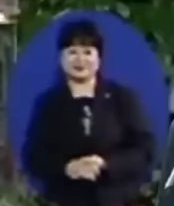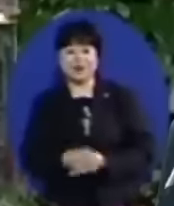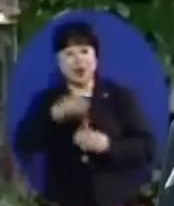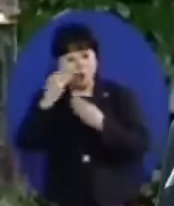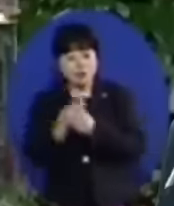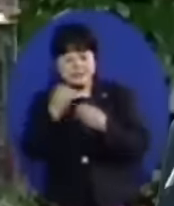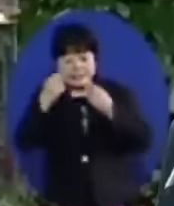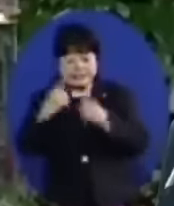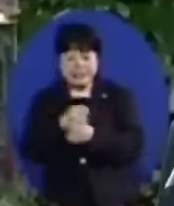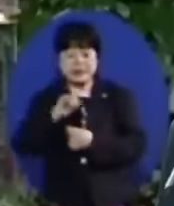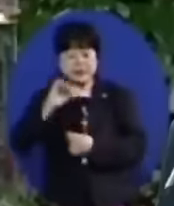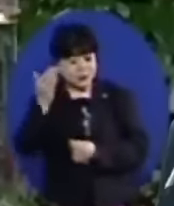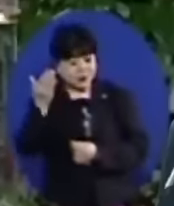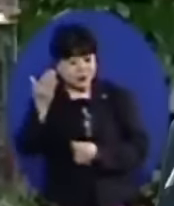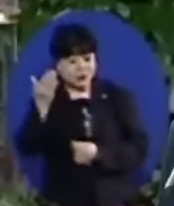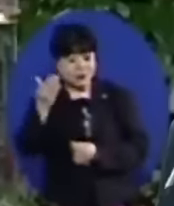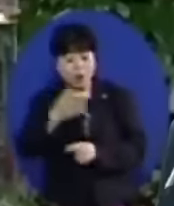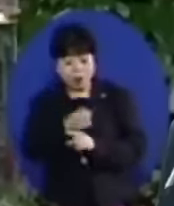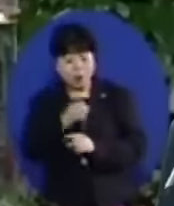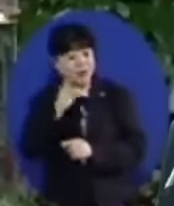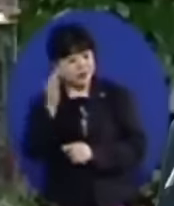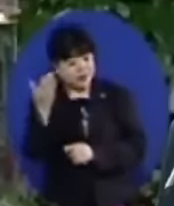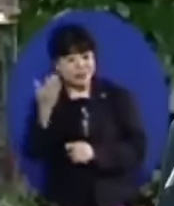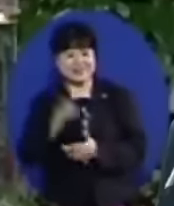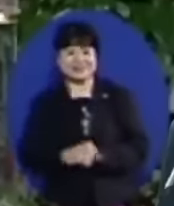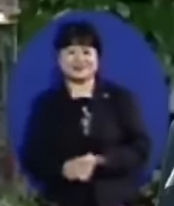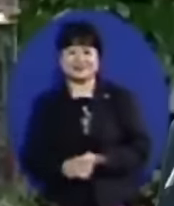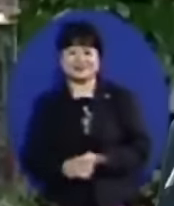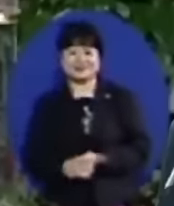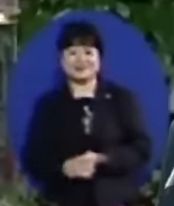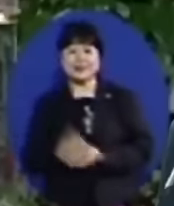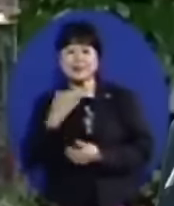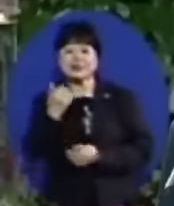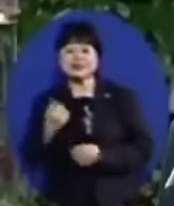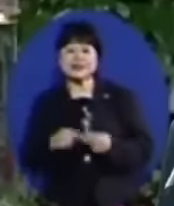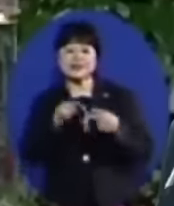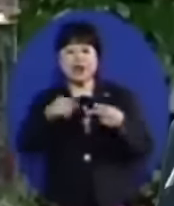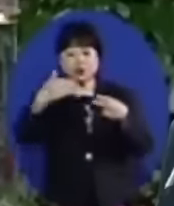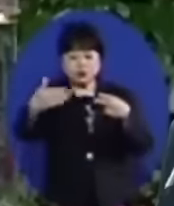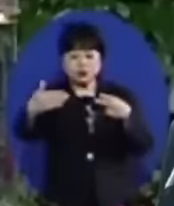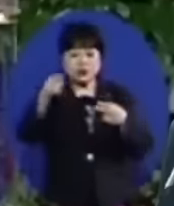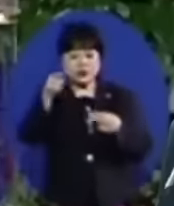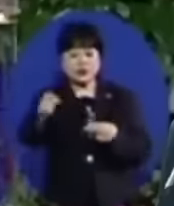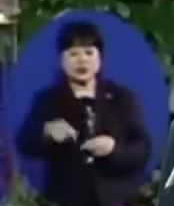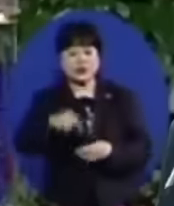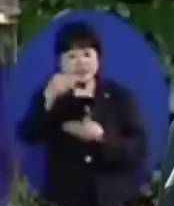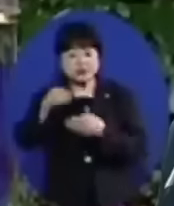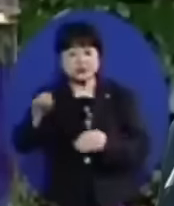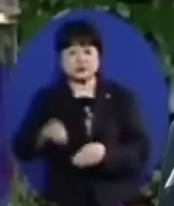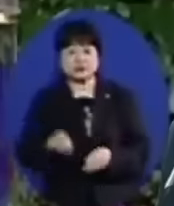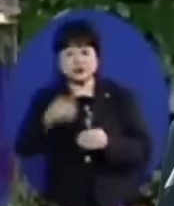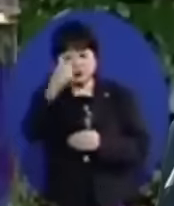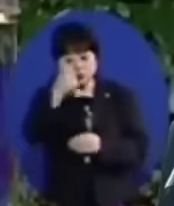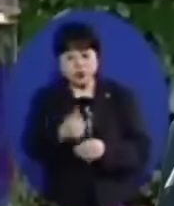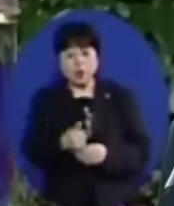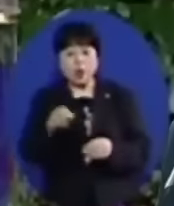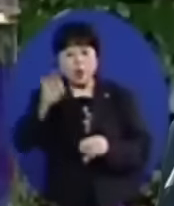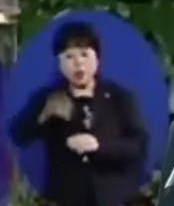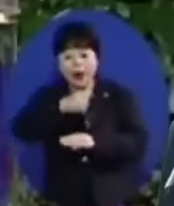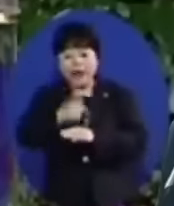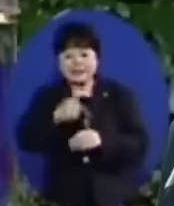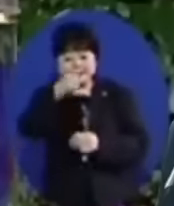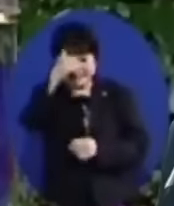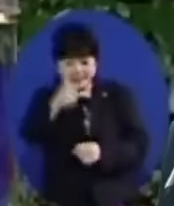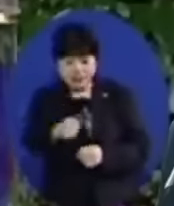완전히 새 사람이 된 보배가 된 것입니다. 베드로전서 2장 9절에 너희는 택하신 족속이요 왕같은